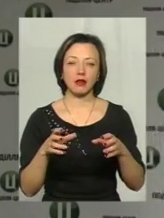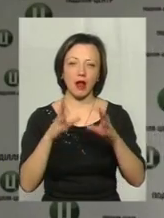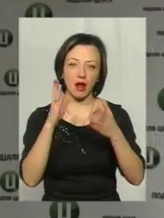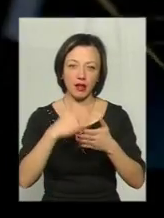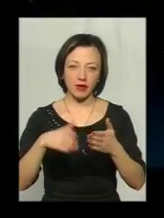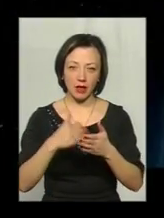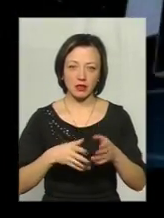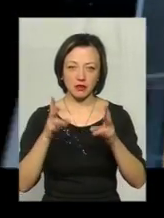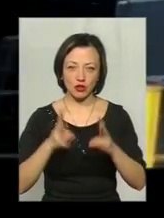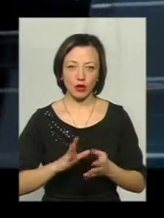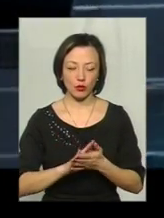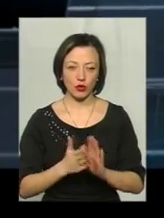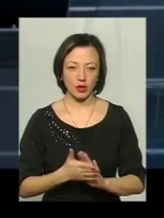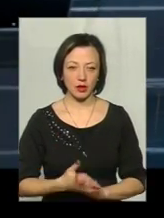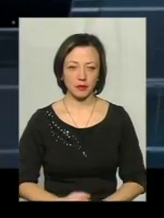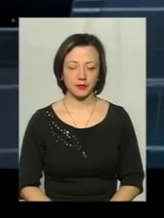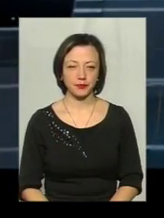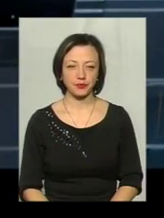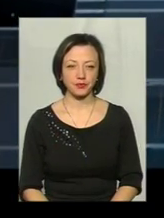чи ситуації.